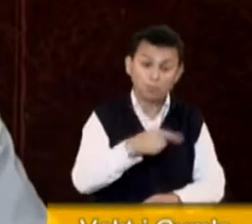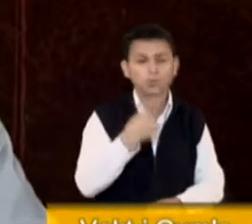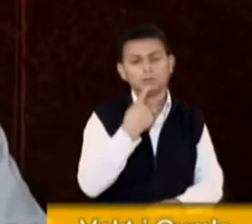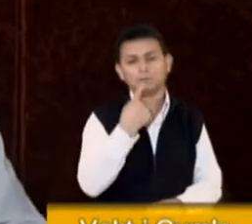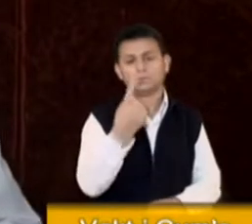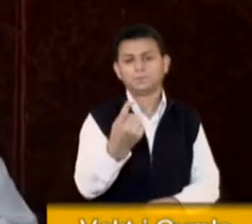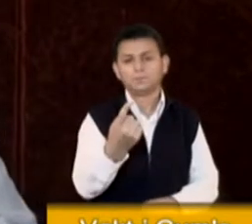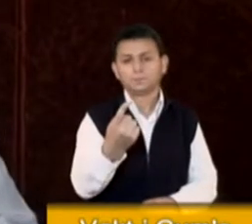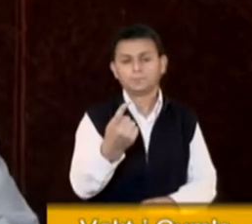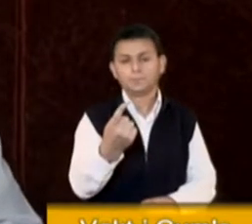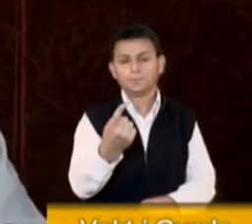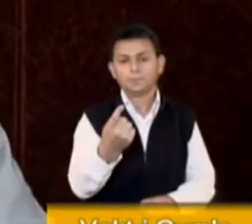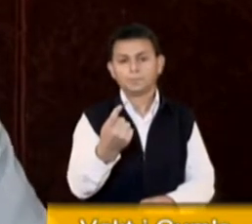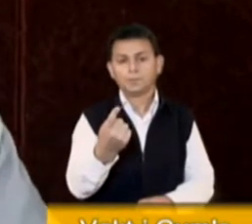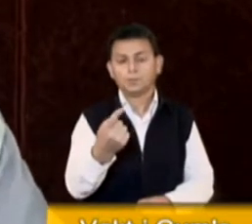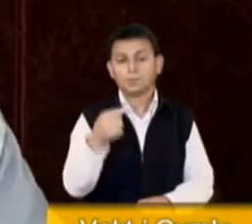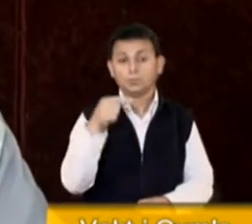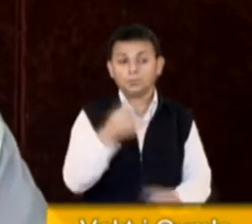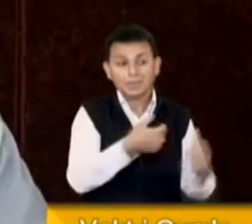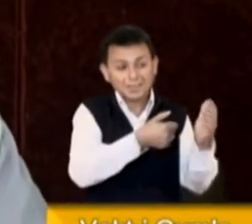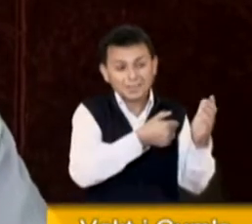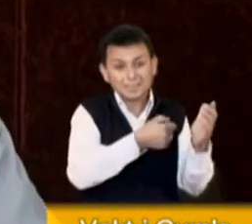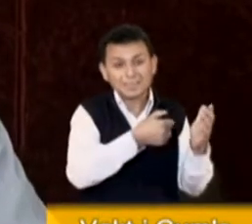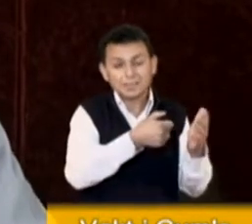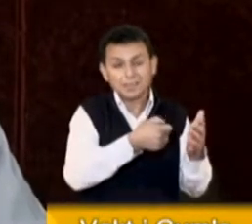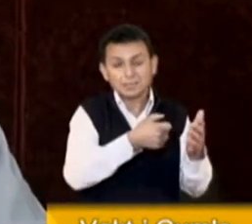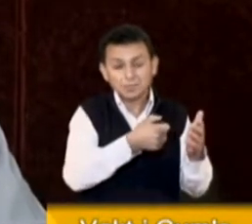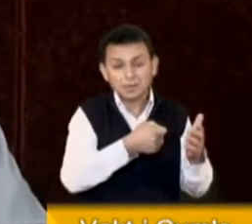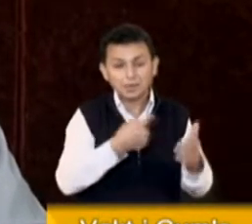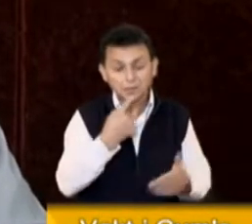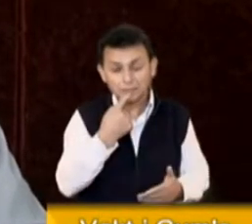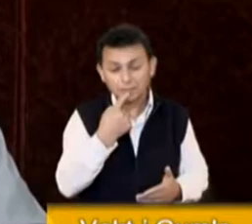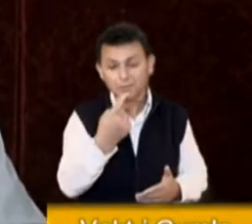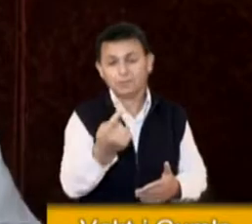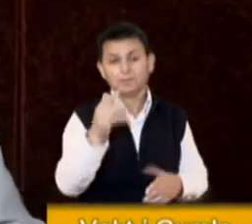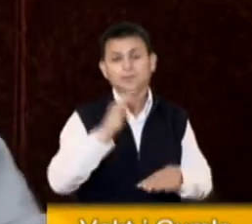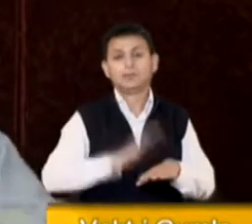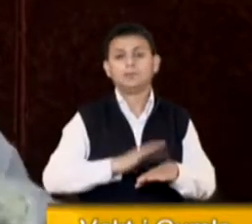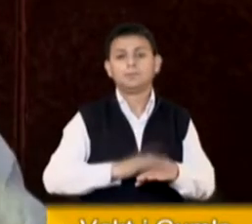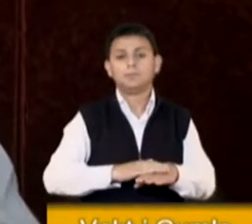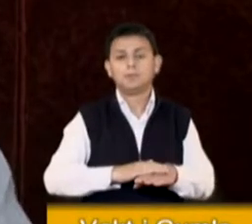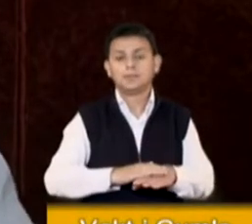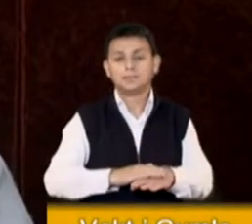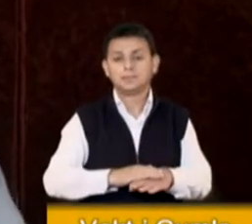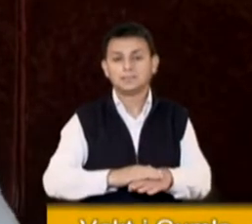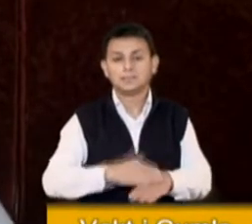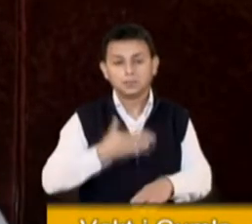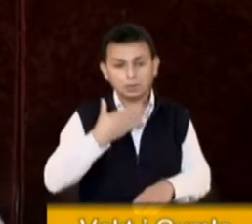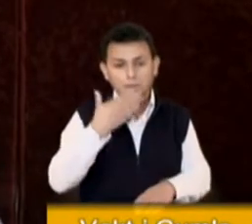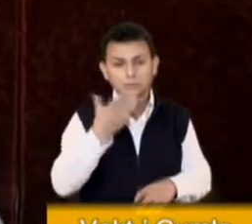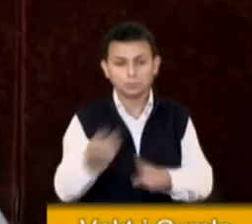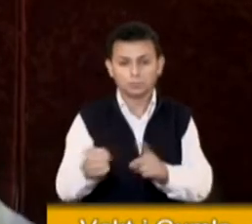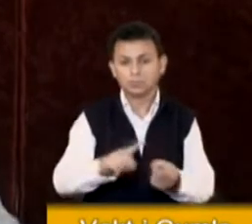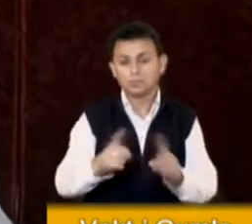ediyordu. Bu şekilde tesbihatını yapmasını tavsiye ediyordu. Ve hadisin